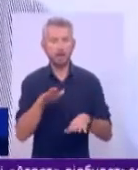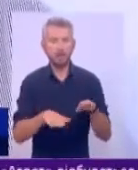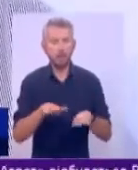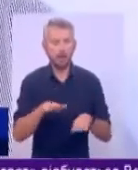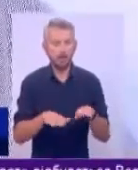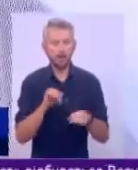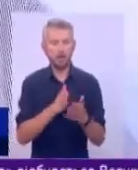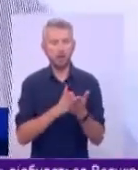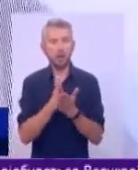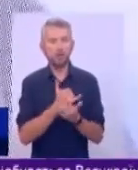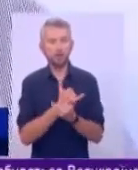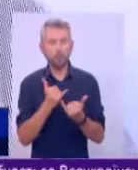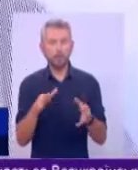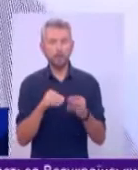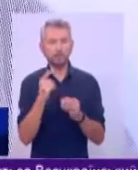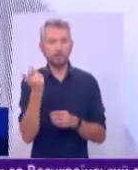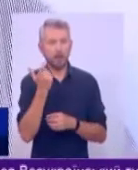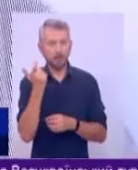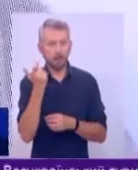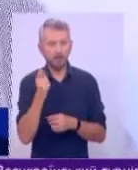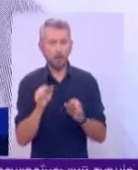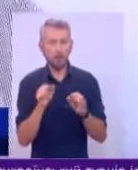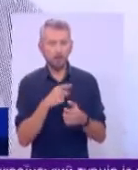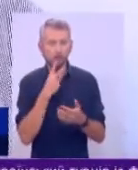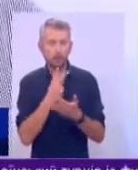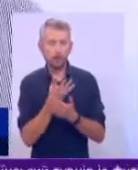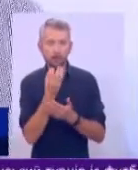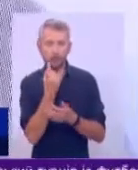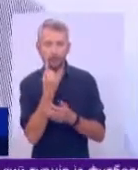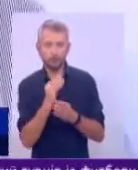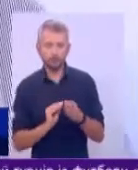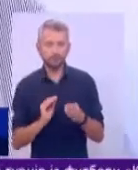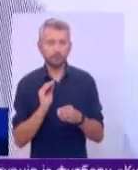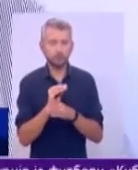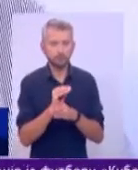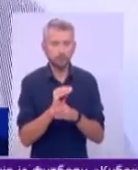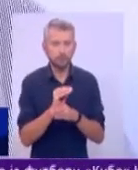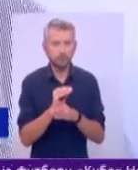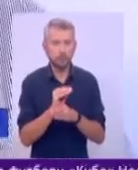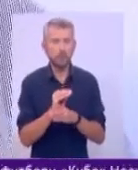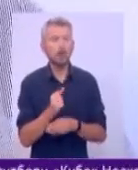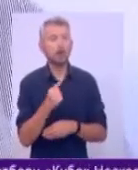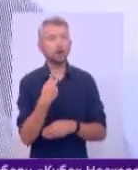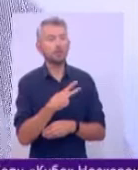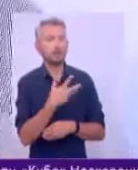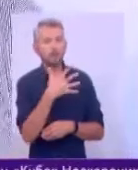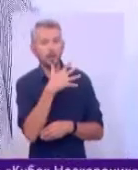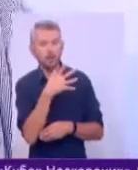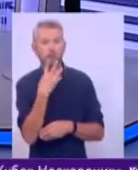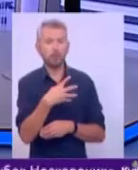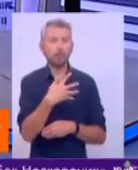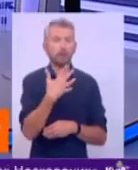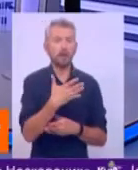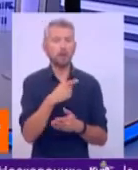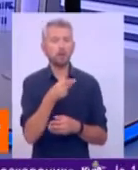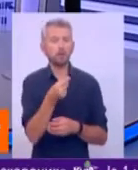на обслуговування співвласниками, можуть побачити ще одну там. А 25 років, чи 40, чи 50, які